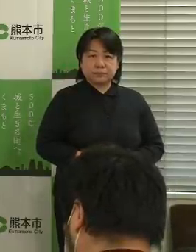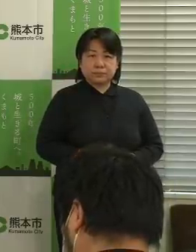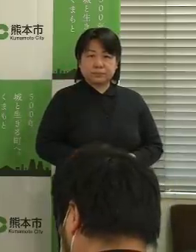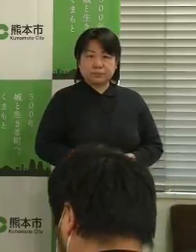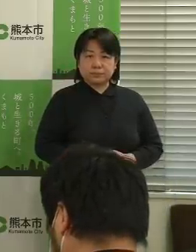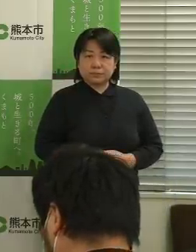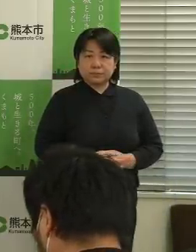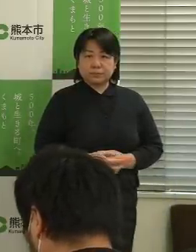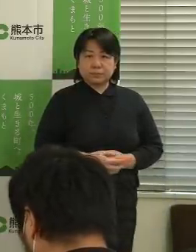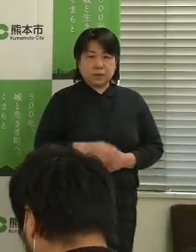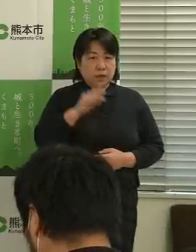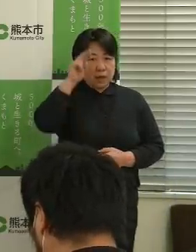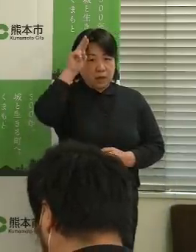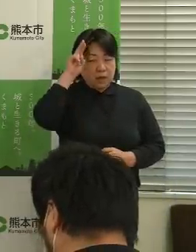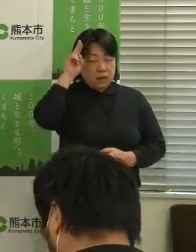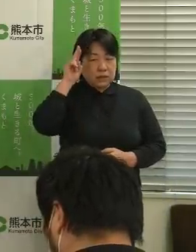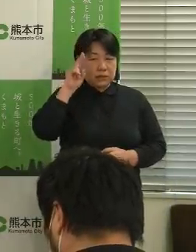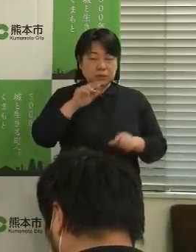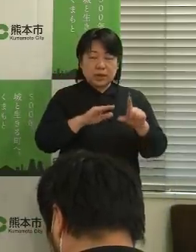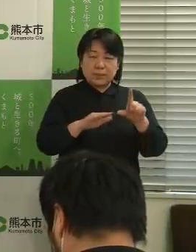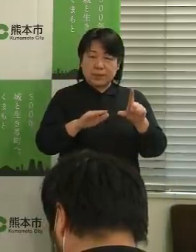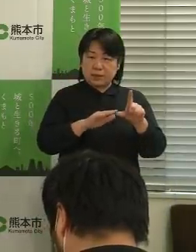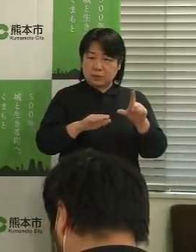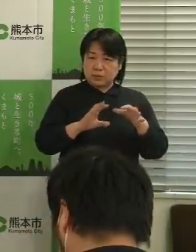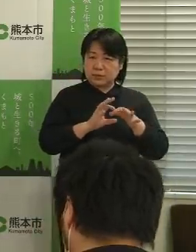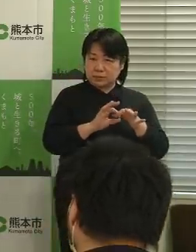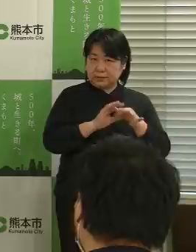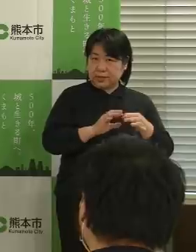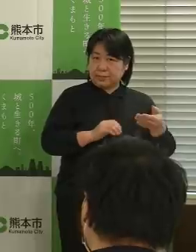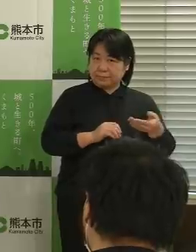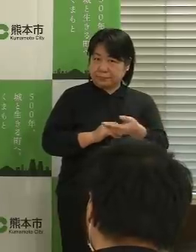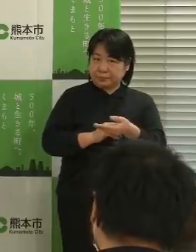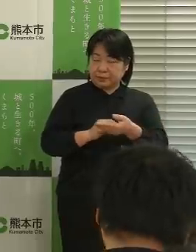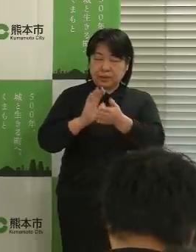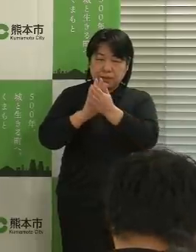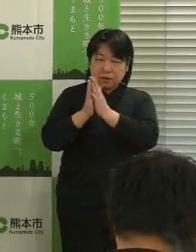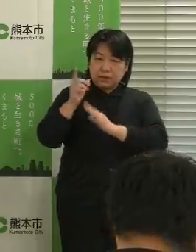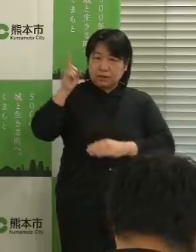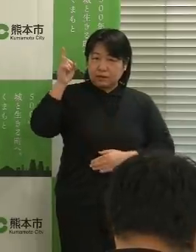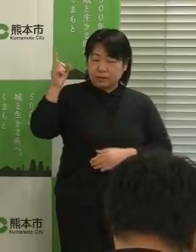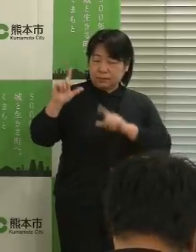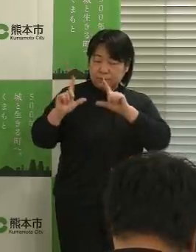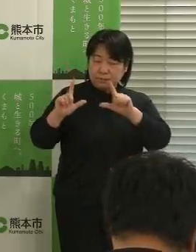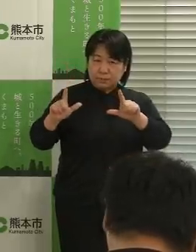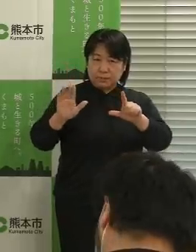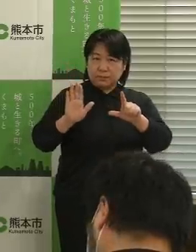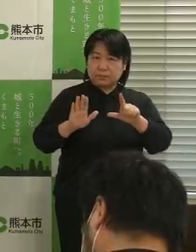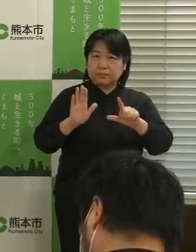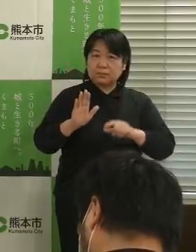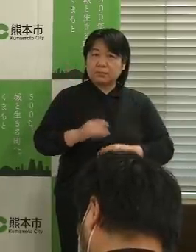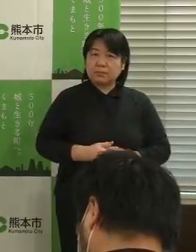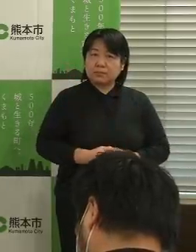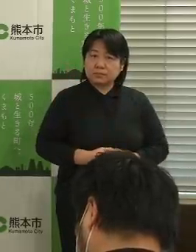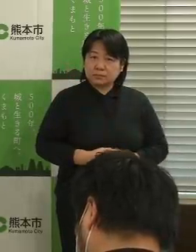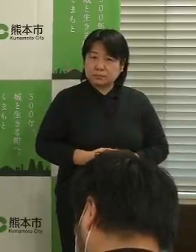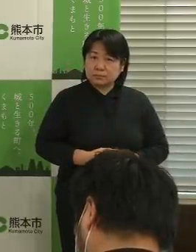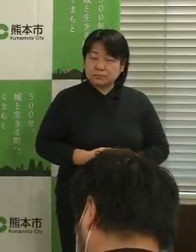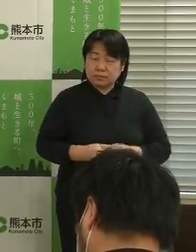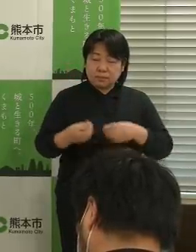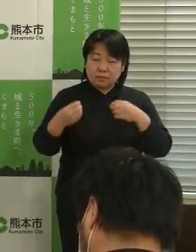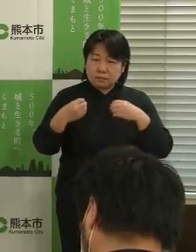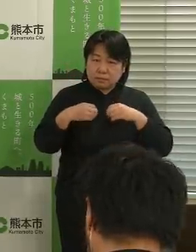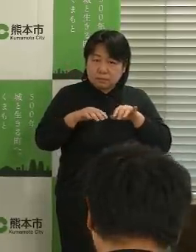そしてリスクレベルですけれども、はい、実は今日県の方でもこう発表があっていて、うん、感染拡